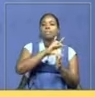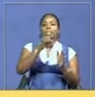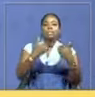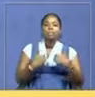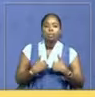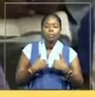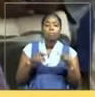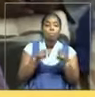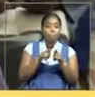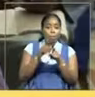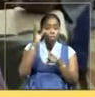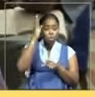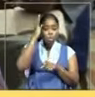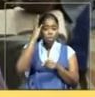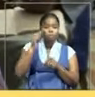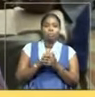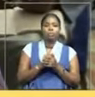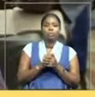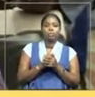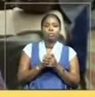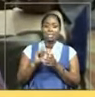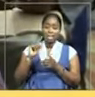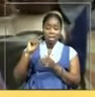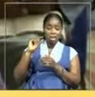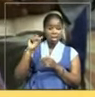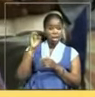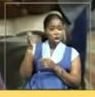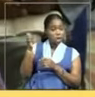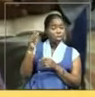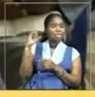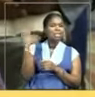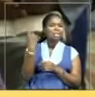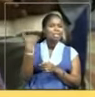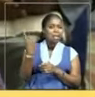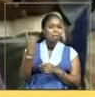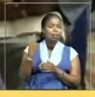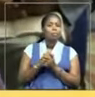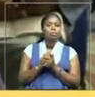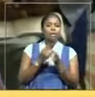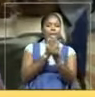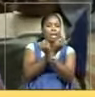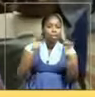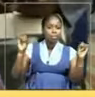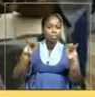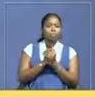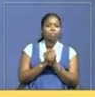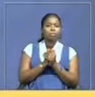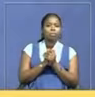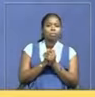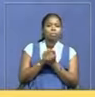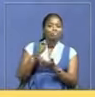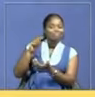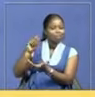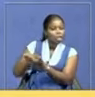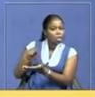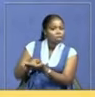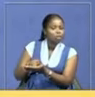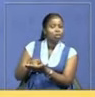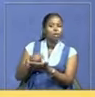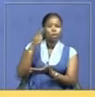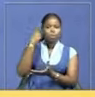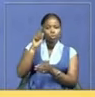conscience qu'il ne suffisent pas à eux seuls pour jauger l'indépendance la crédibilité et l'efficacité